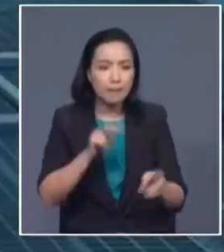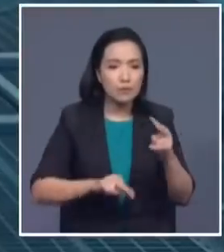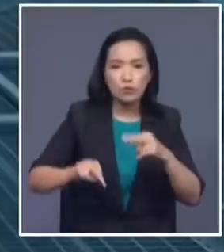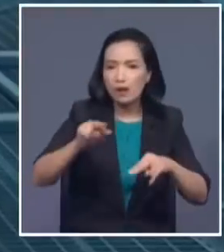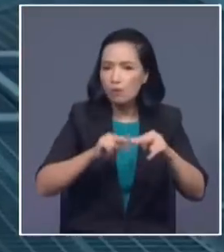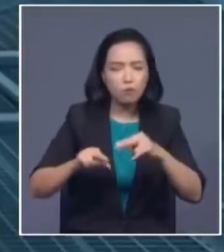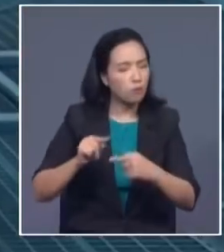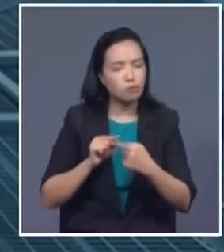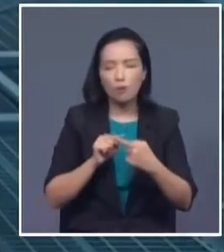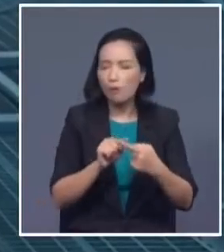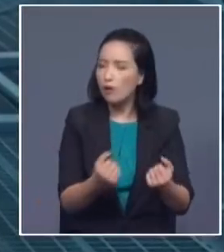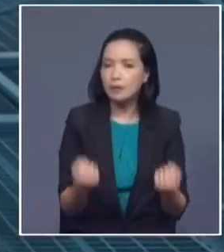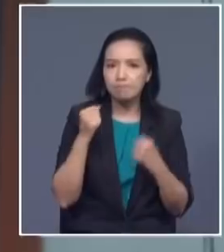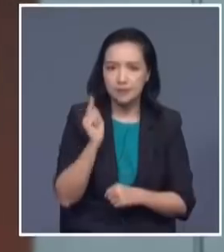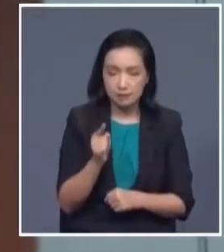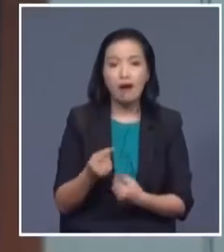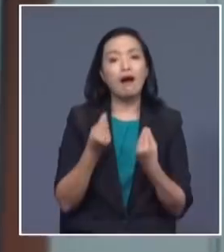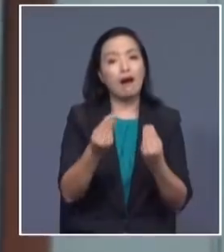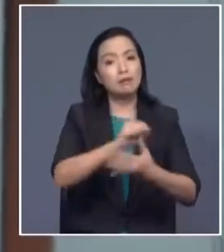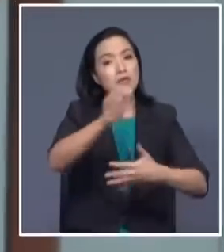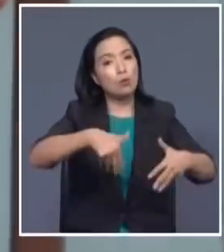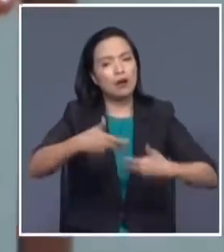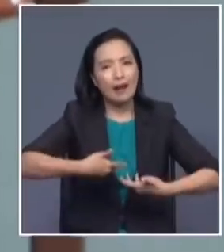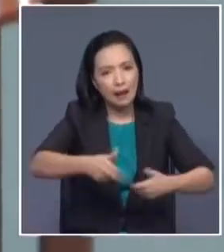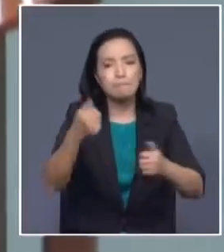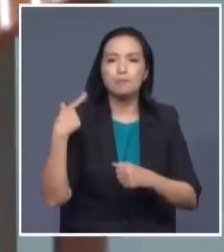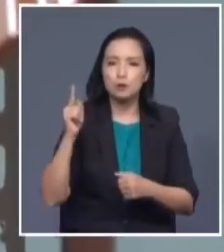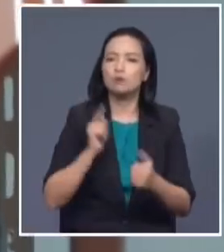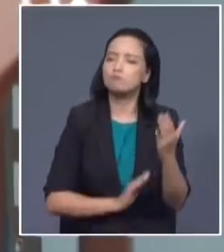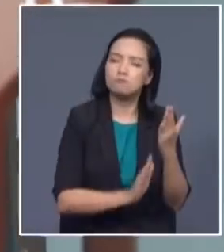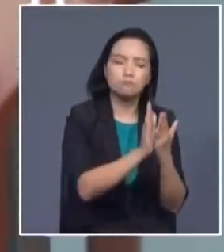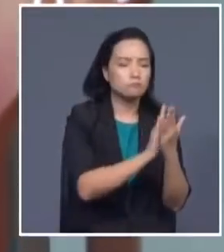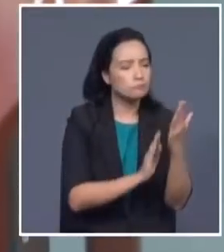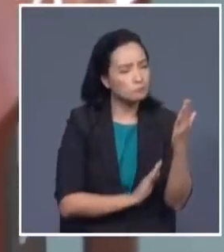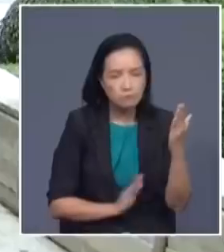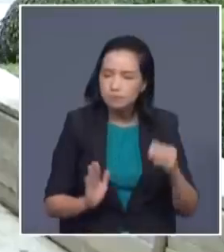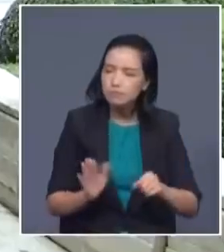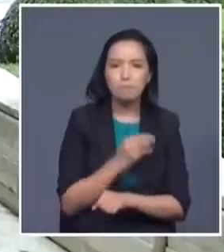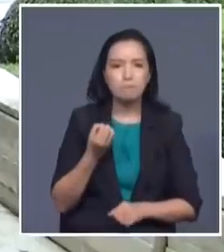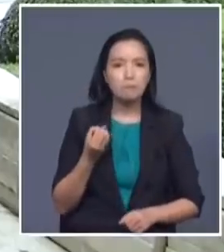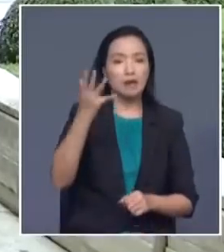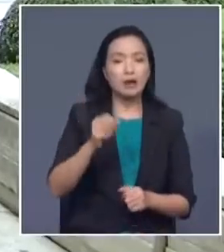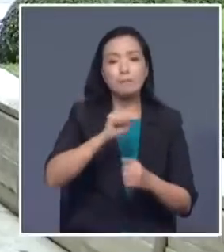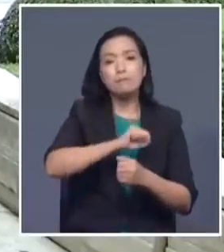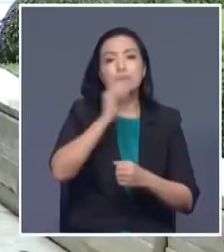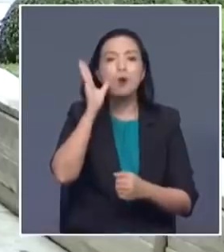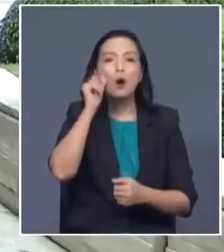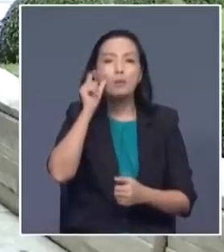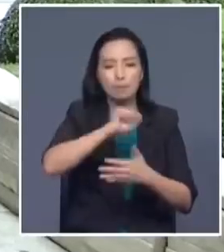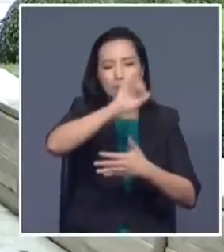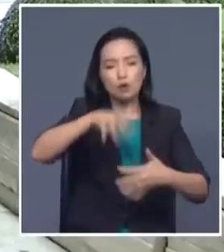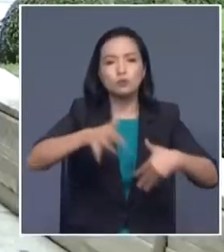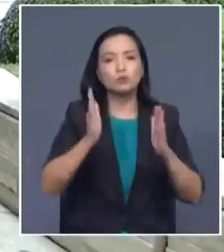ย่างต่อเนื่องและจริงจังเพื่อให้พี่น้องประชาชนได้รับประโยชน์ร่วมกันอย่างทั่วถึงให้มากที่สุดนะครับพ่อแม่พี่น้องชาวไทยที่รักทุกท่านครับ